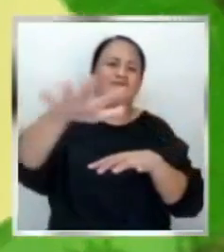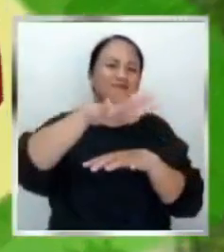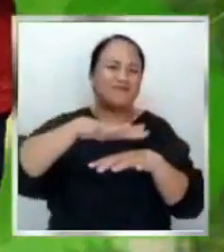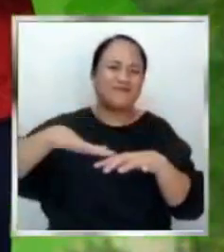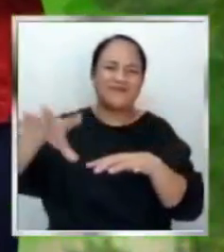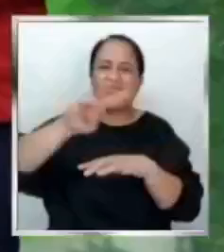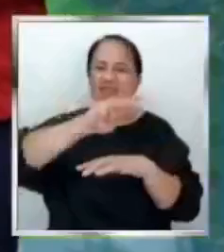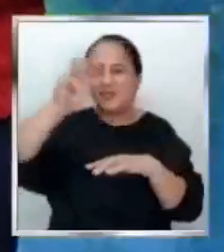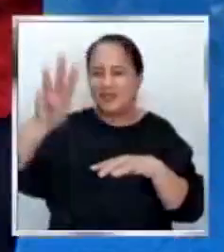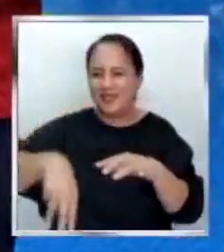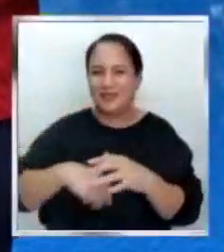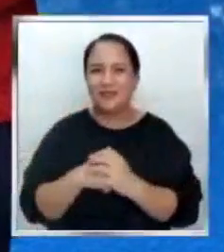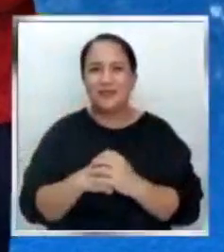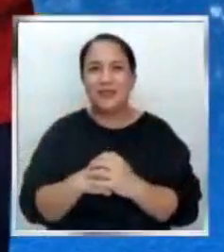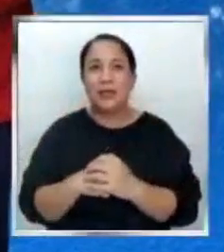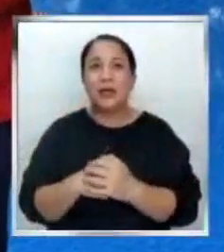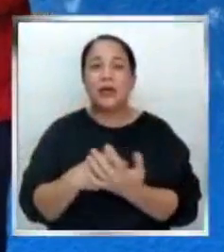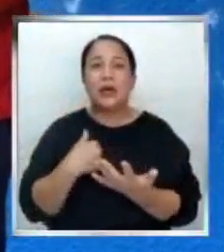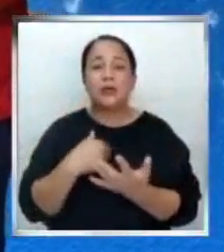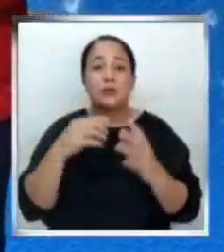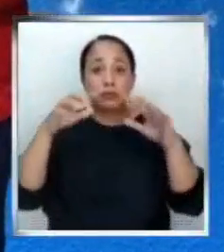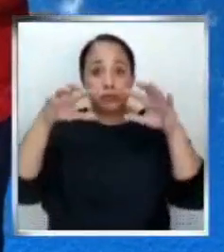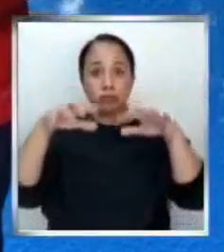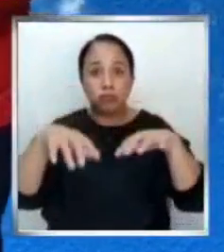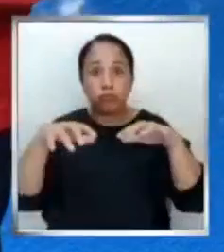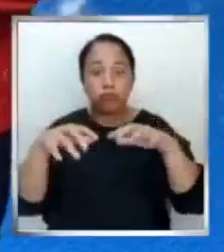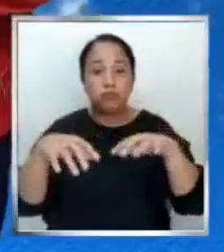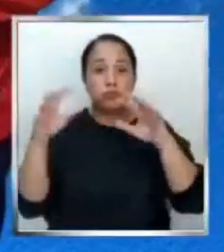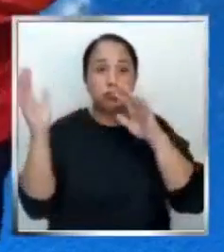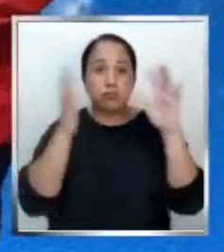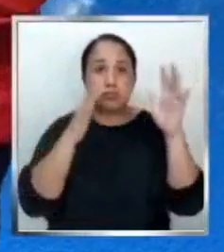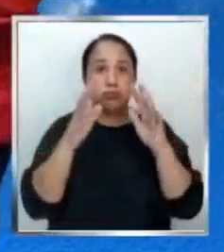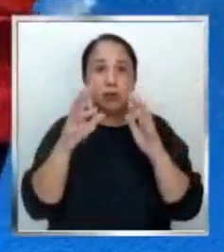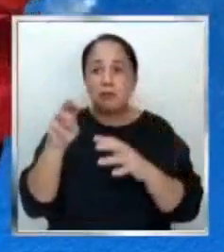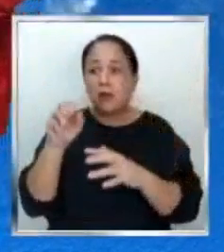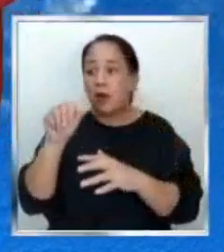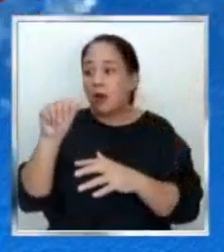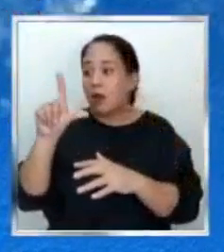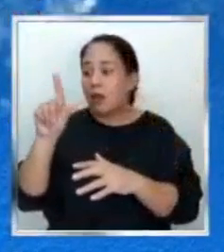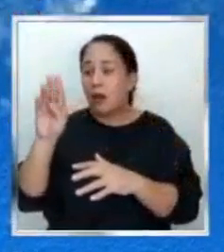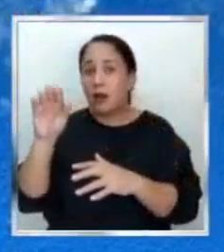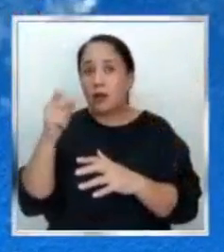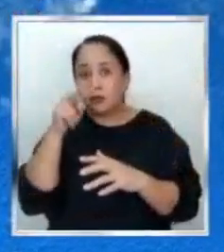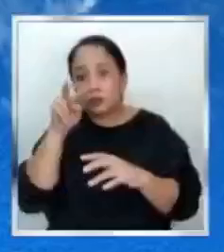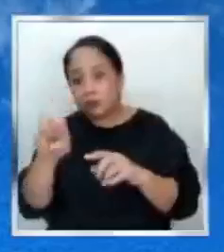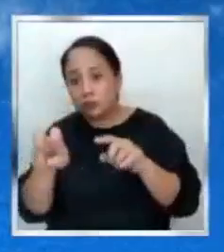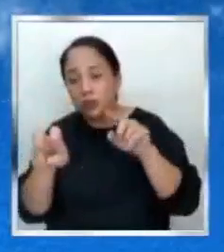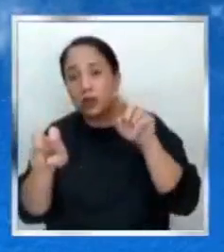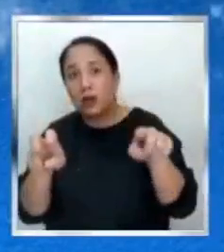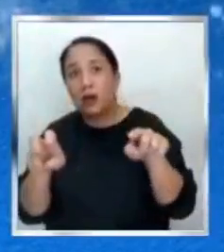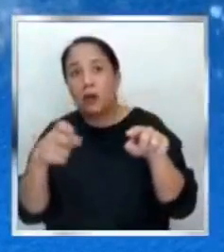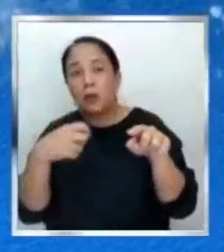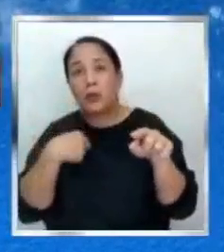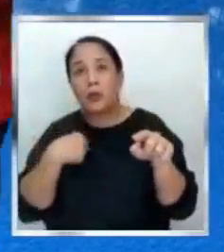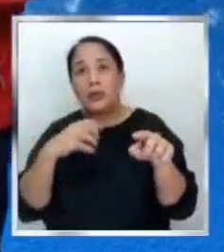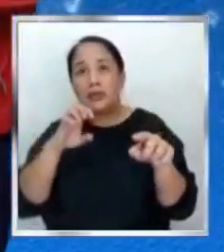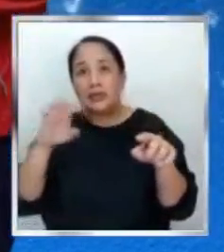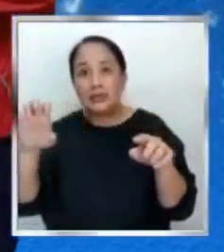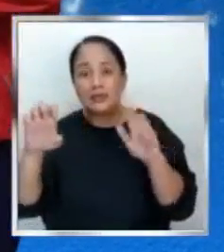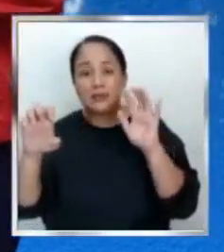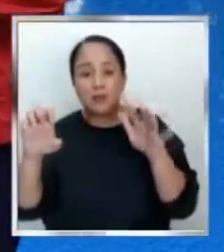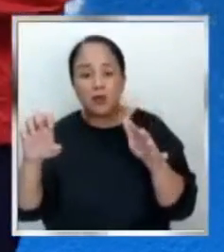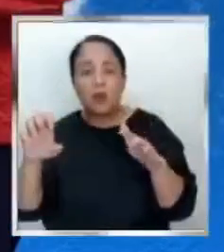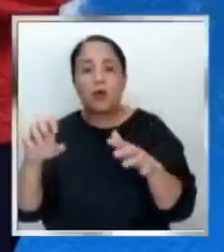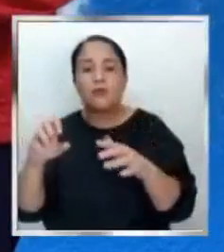Manila. Samantala, yung bagyong malakas, huling namata naman 1,265 kilometers east of southern